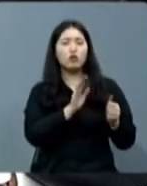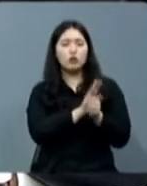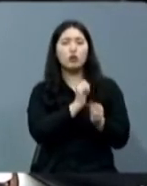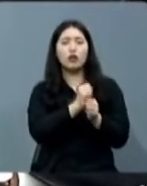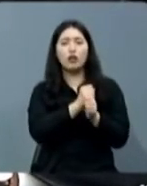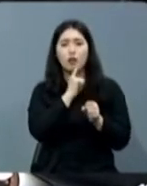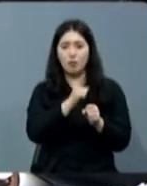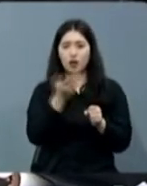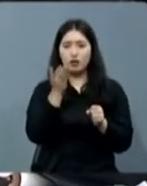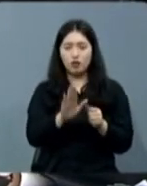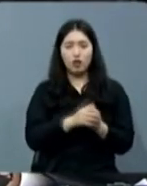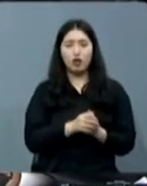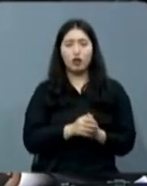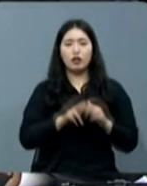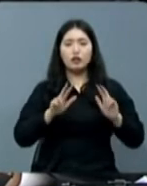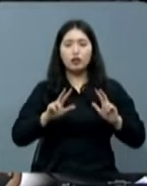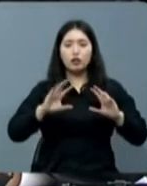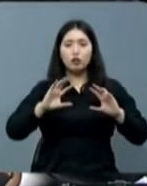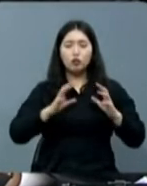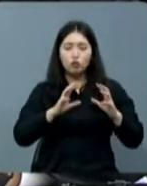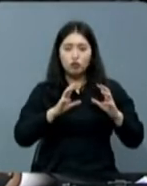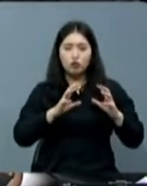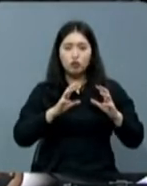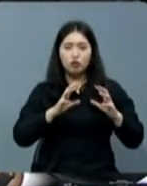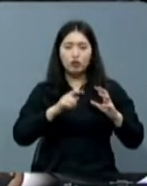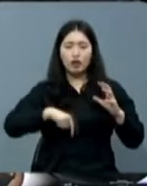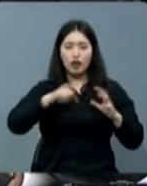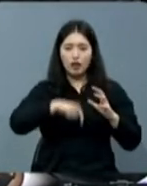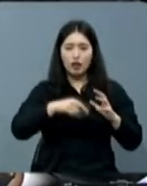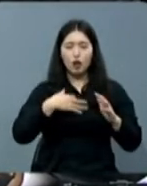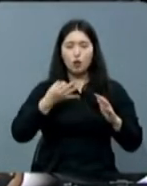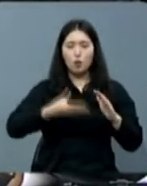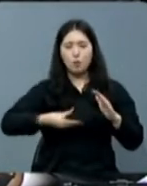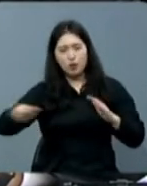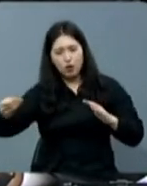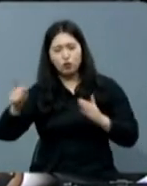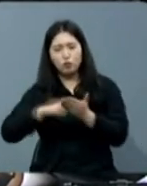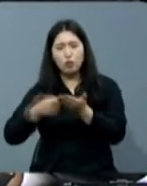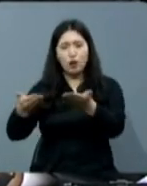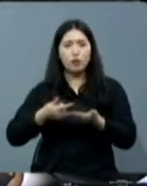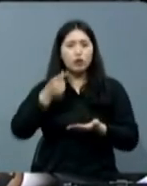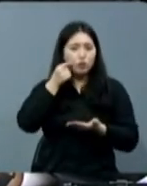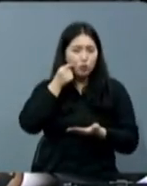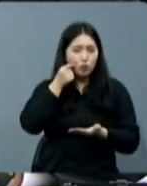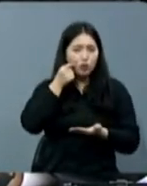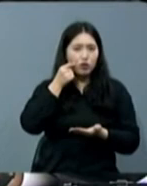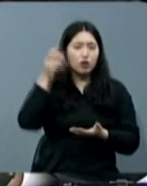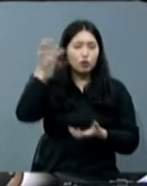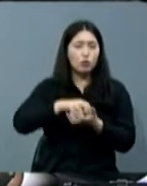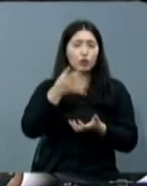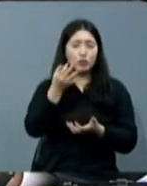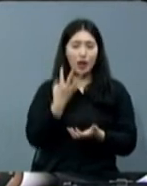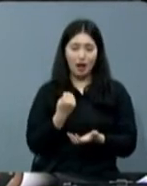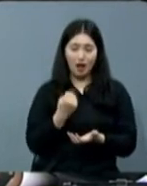네. 이런 말씀하셨는데 네네. 지금 북한에 가 있는 네. 우리가 그 돈 빌려주고 못 받은 게 원리금 상환 총액이 얼마인